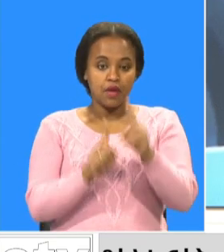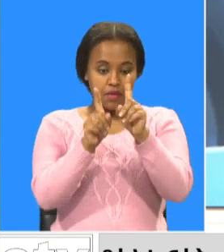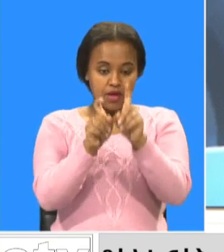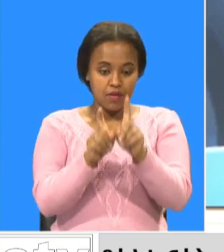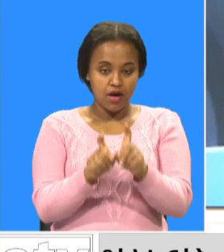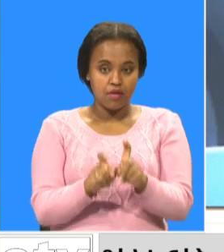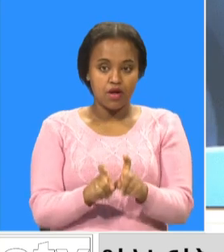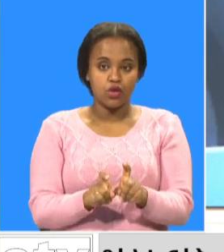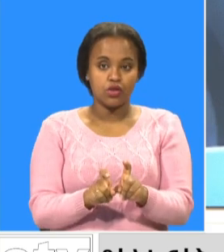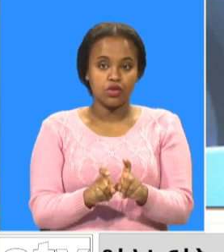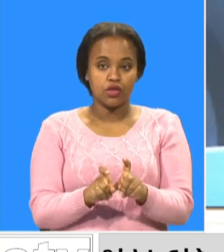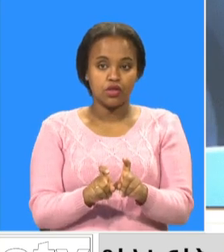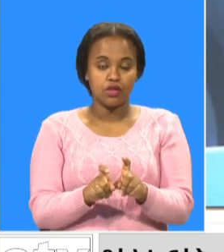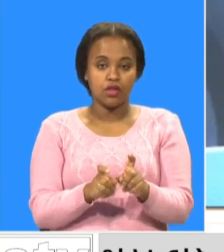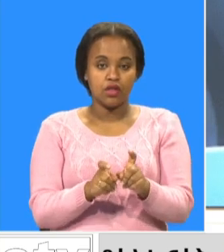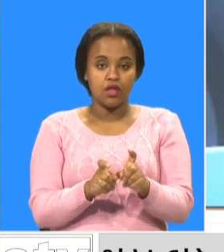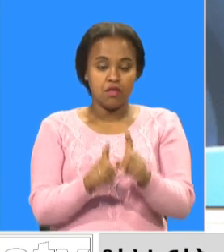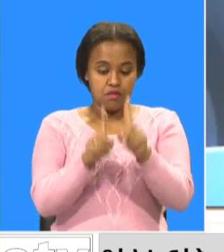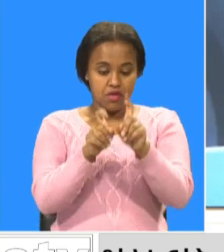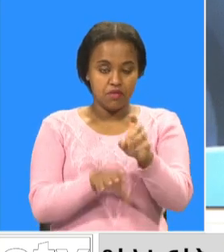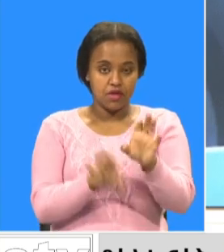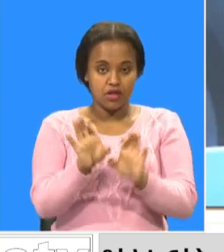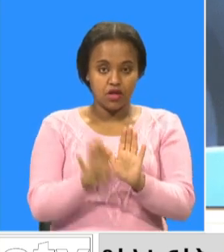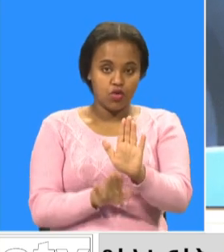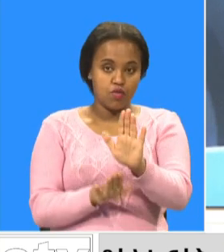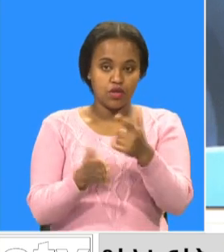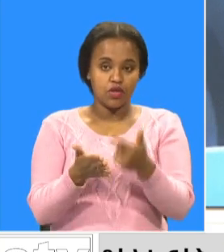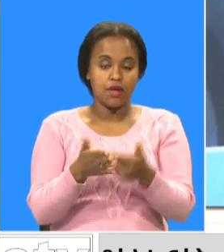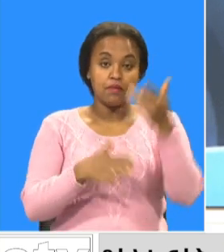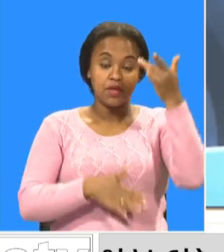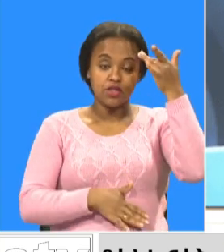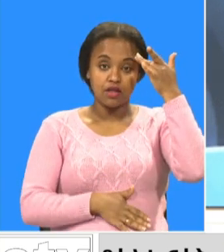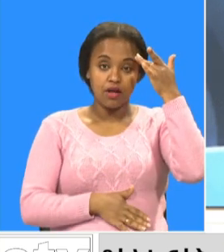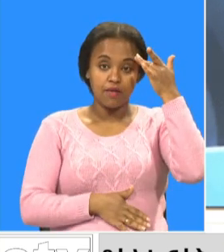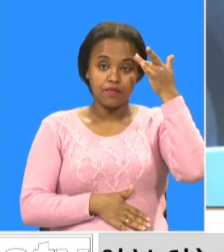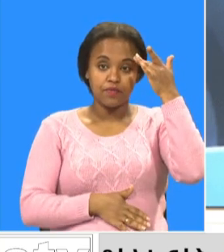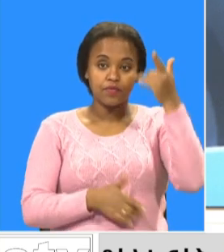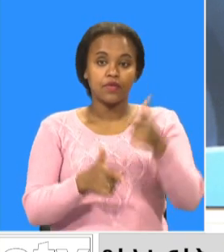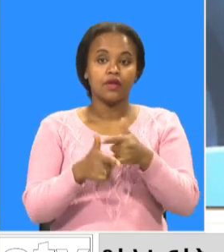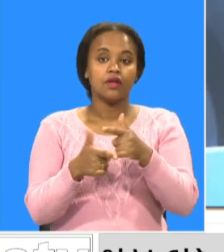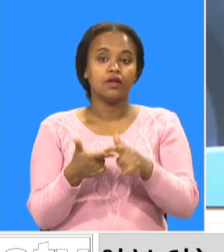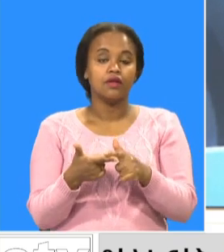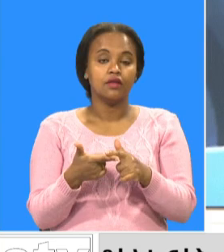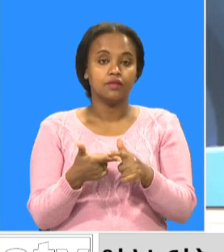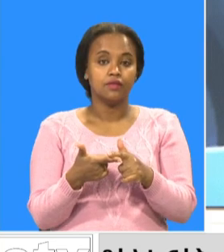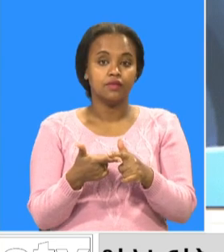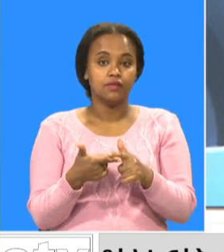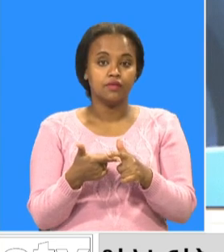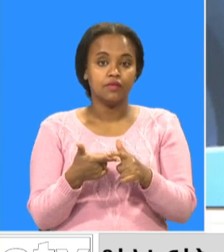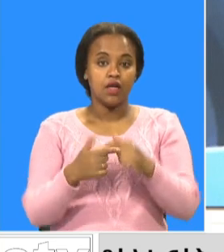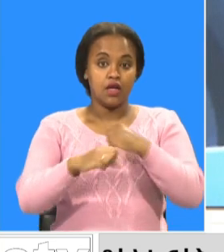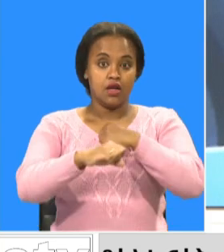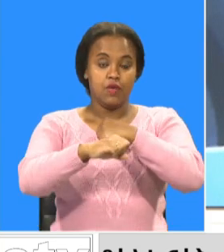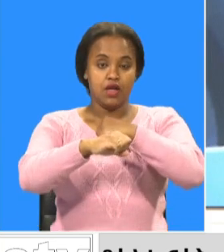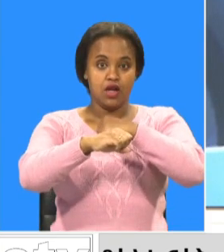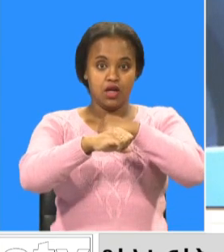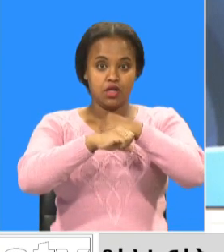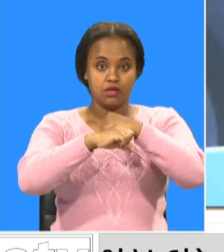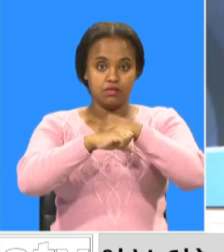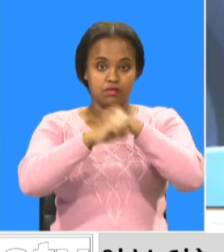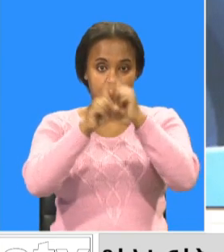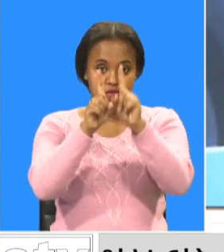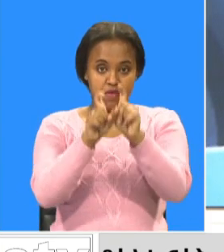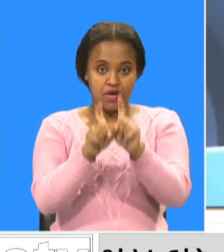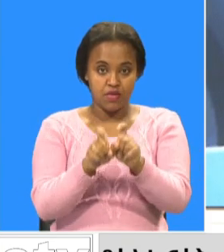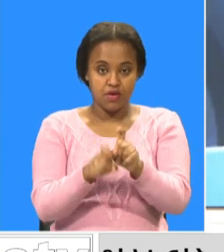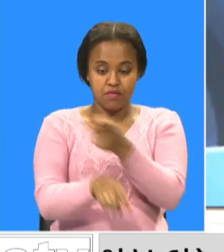በተመራማሪዎች ምርምር ተደርጎባቸው ይህን በሽታ እንግዲህ ለመከላከልም